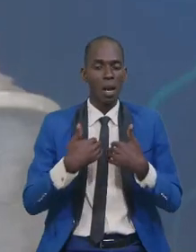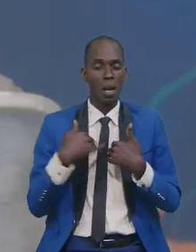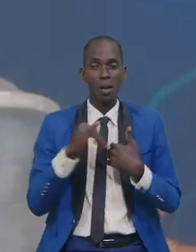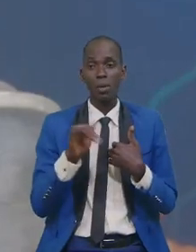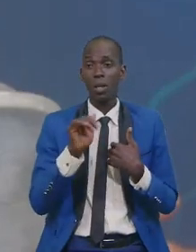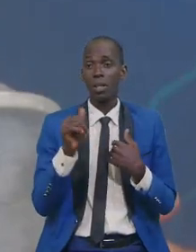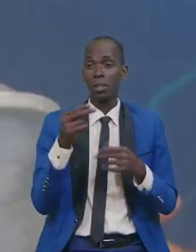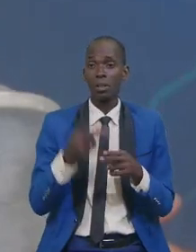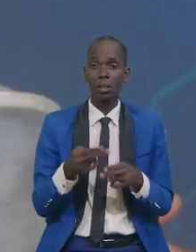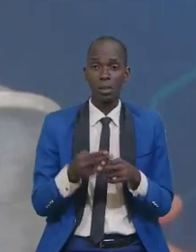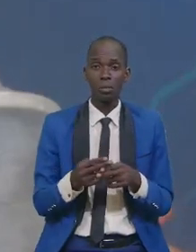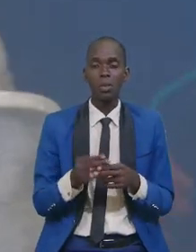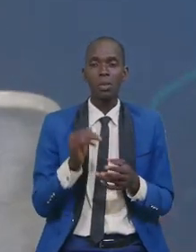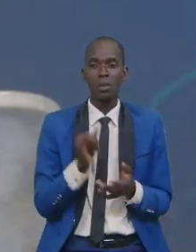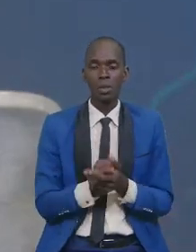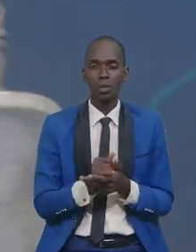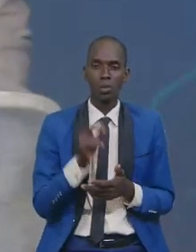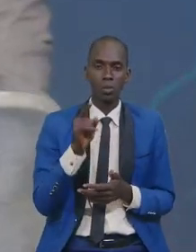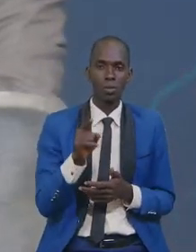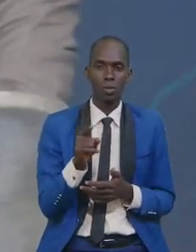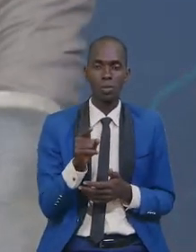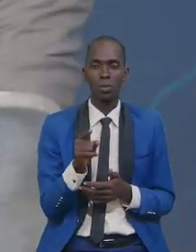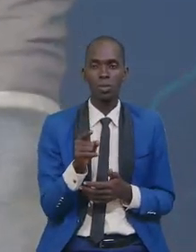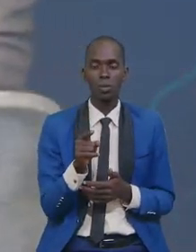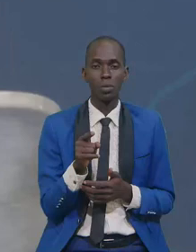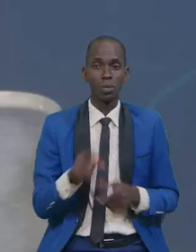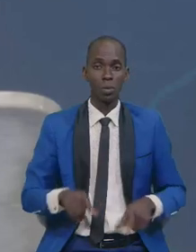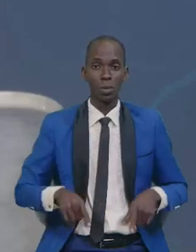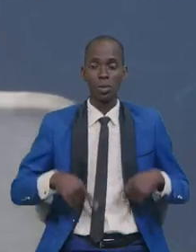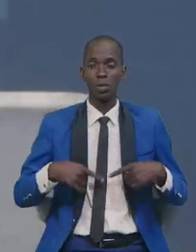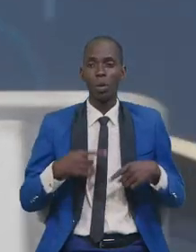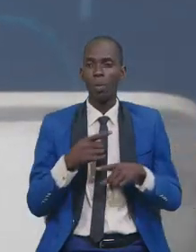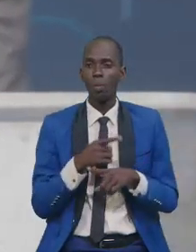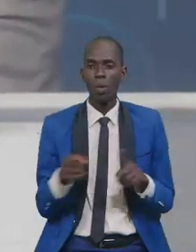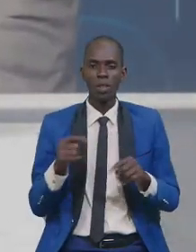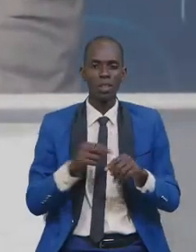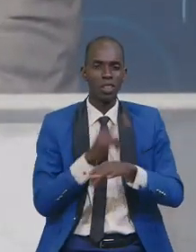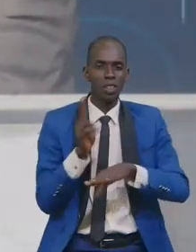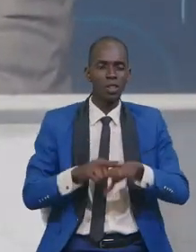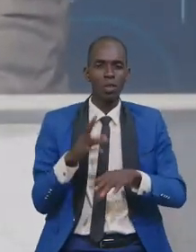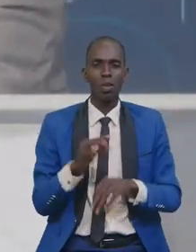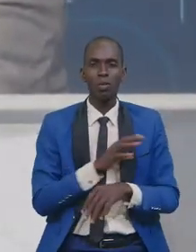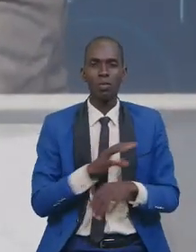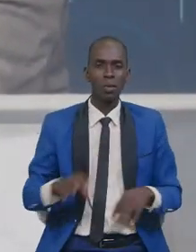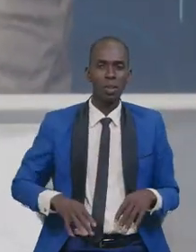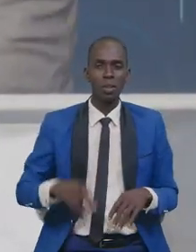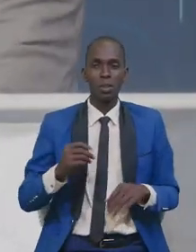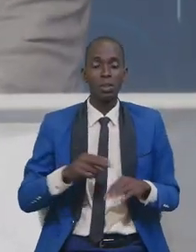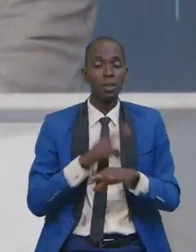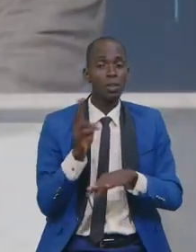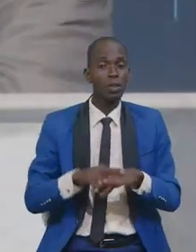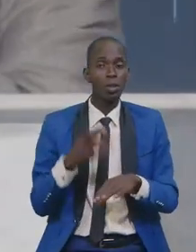ayant un nom que tu es vivant, mais la nature de Christ,